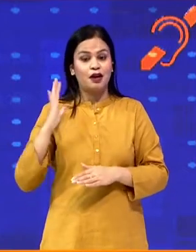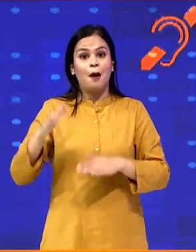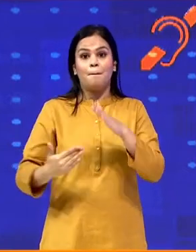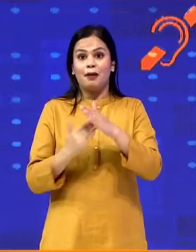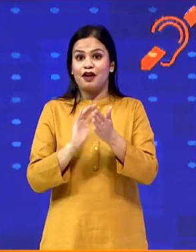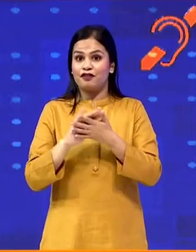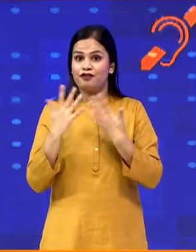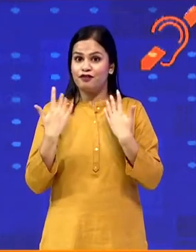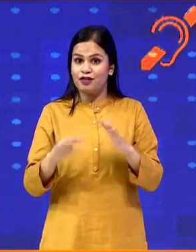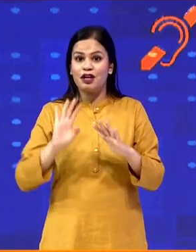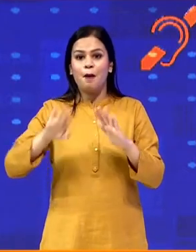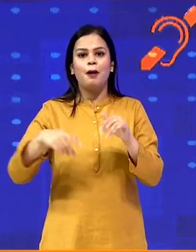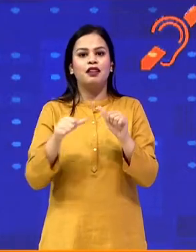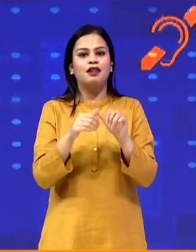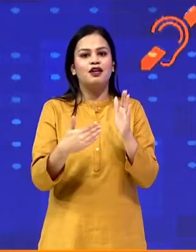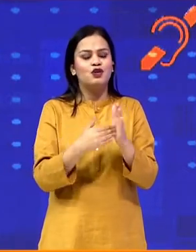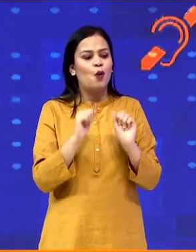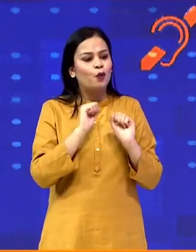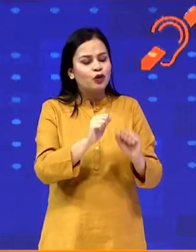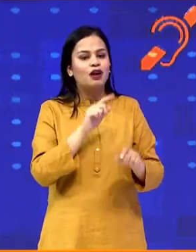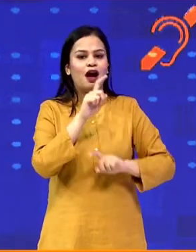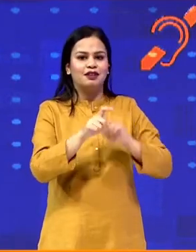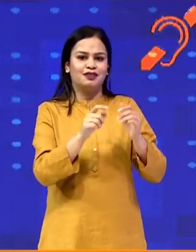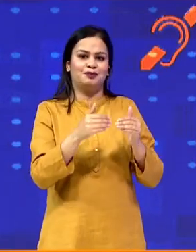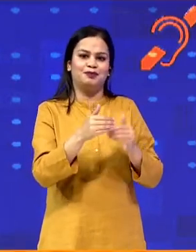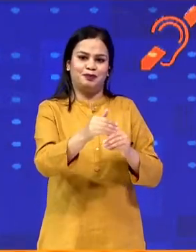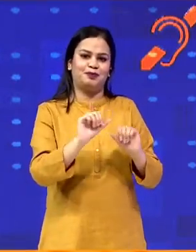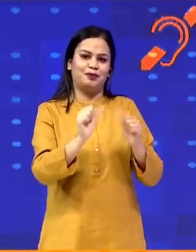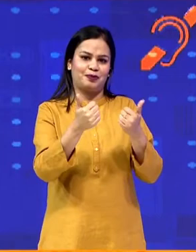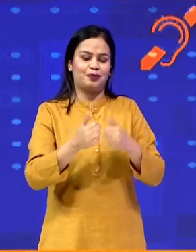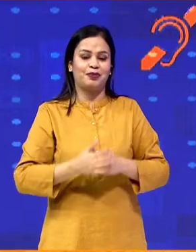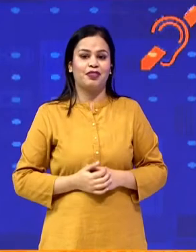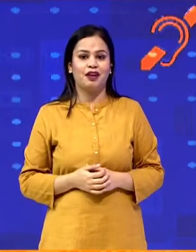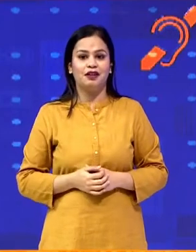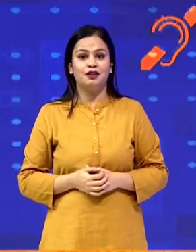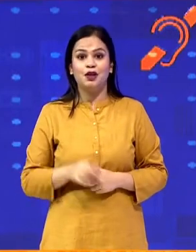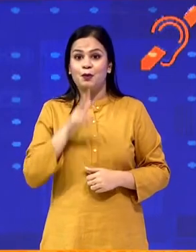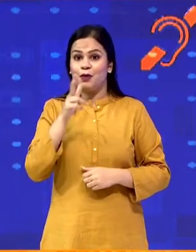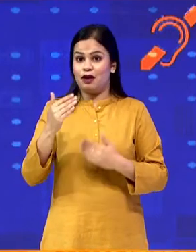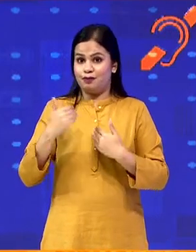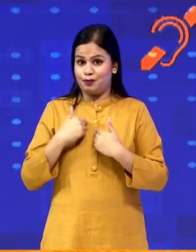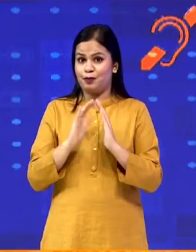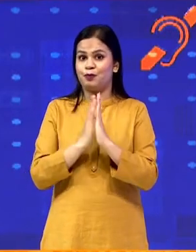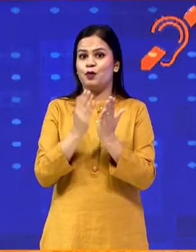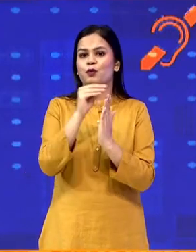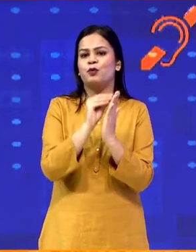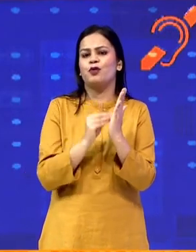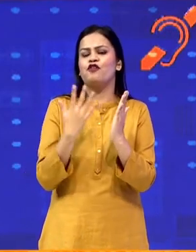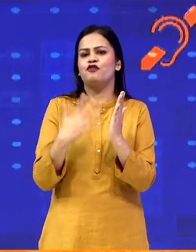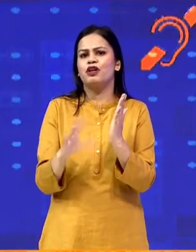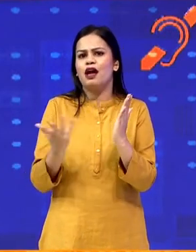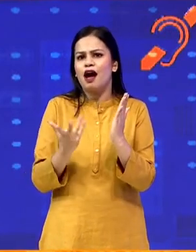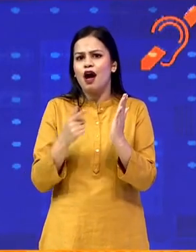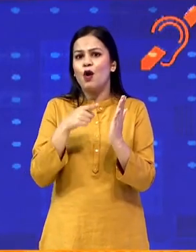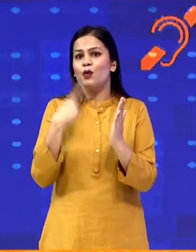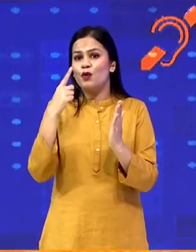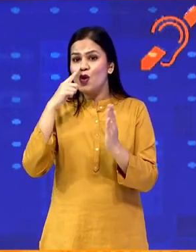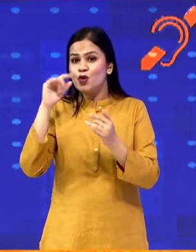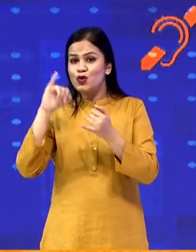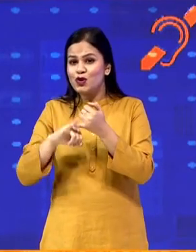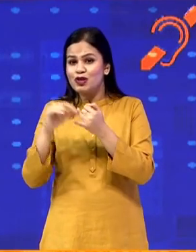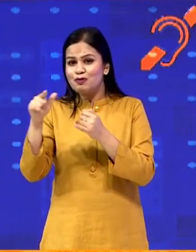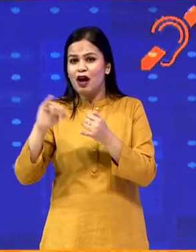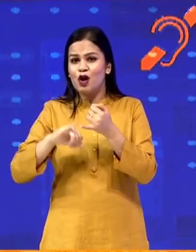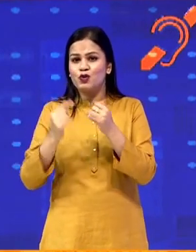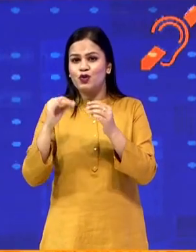गुलाम नबी आजाद पर इजामत और सवाल आपका बुक में लिखा की वो जो सुषमा जी ने कहा की